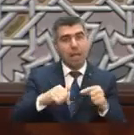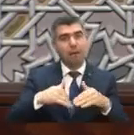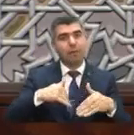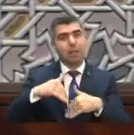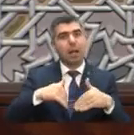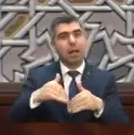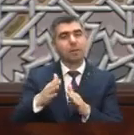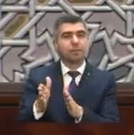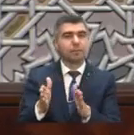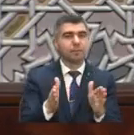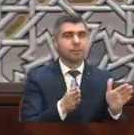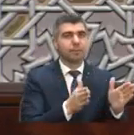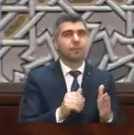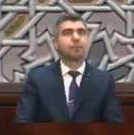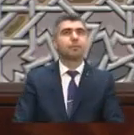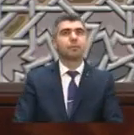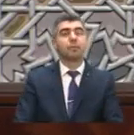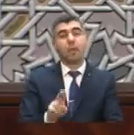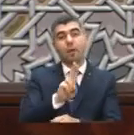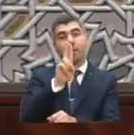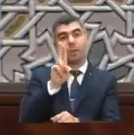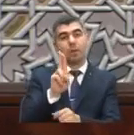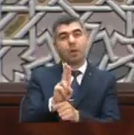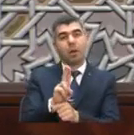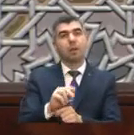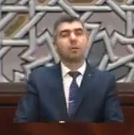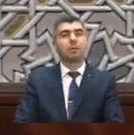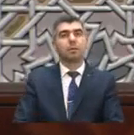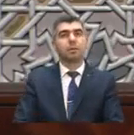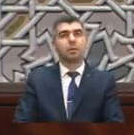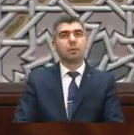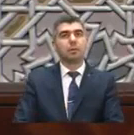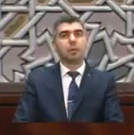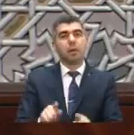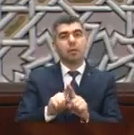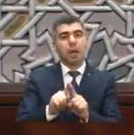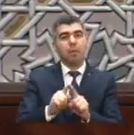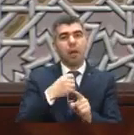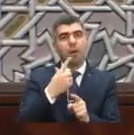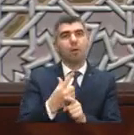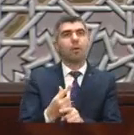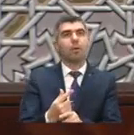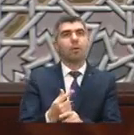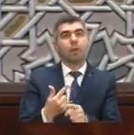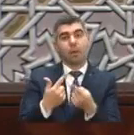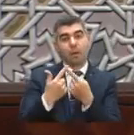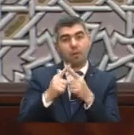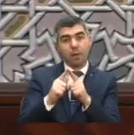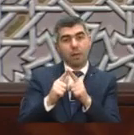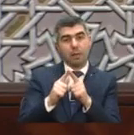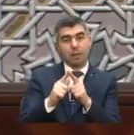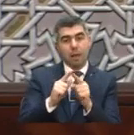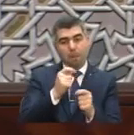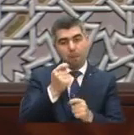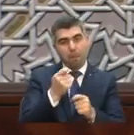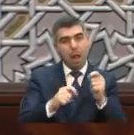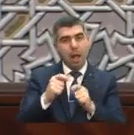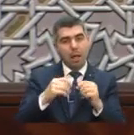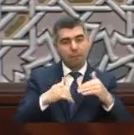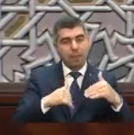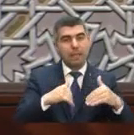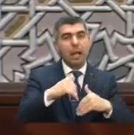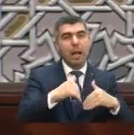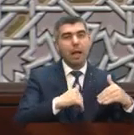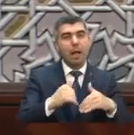ونمر الى السؤال الثالث متعلق بتصاميم النقل للسيدات والسادة النواب المحترمين